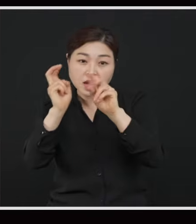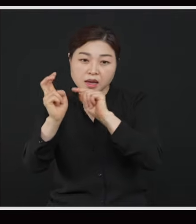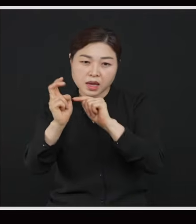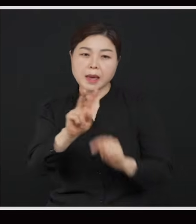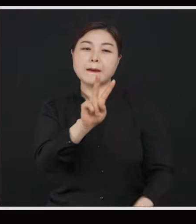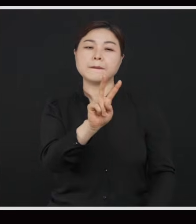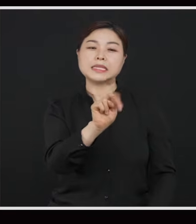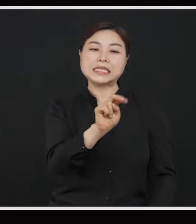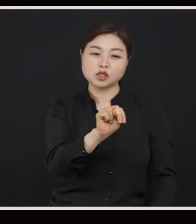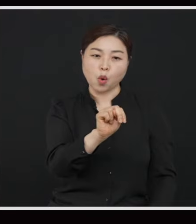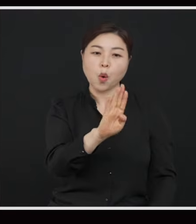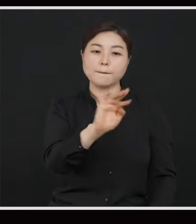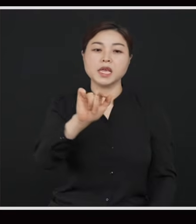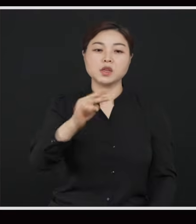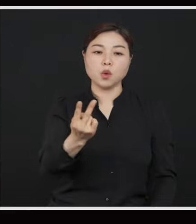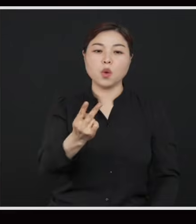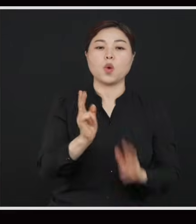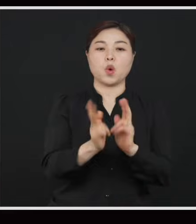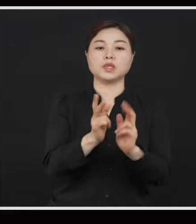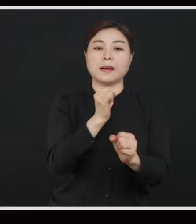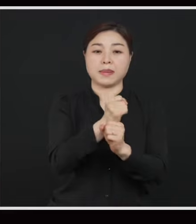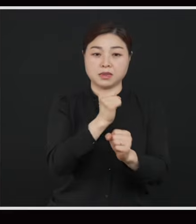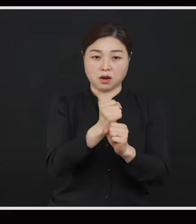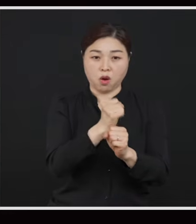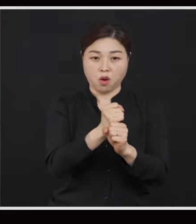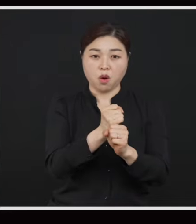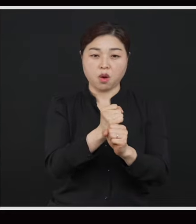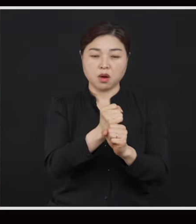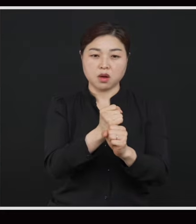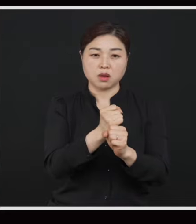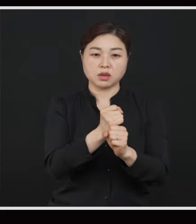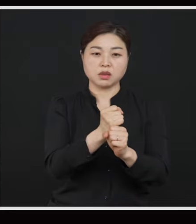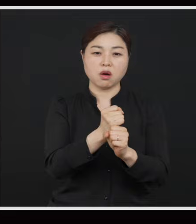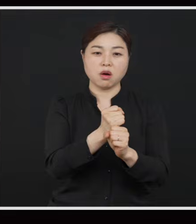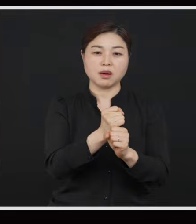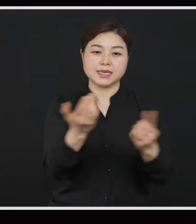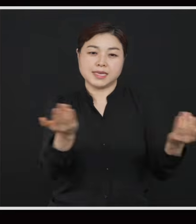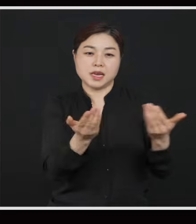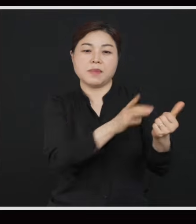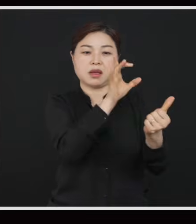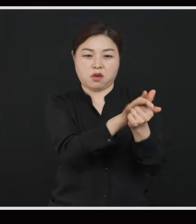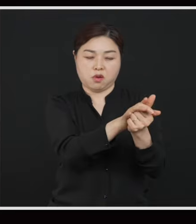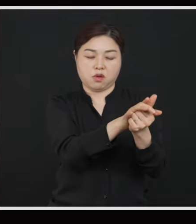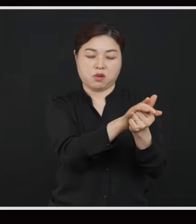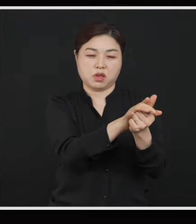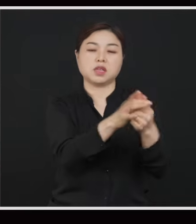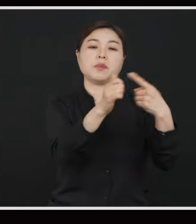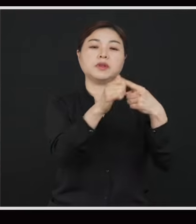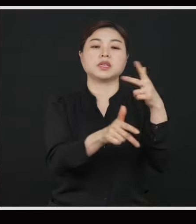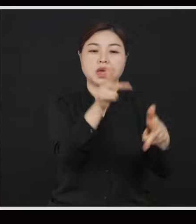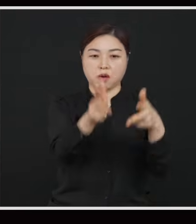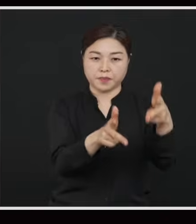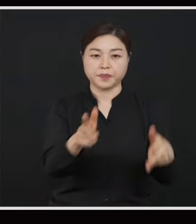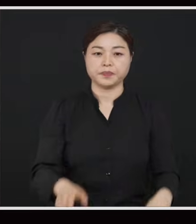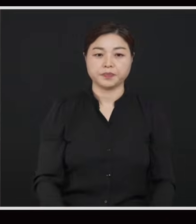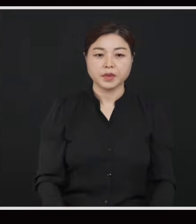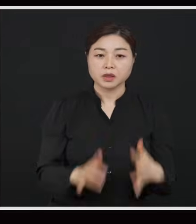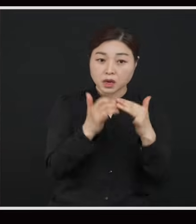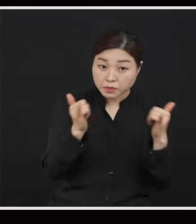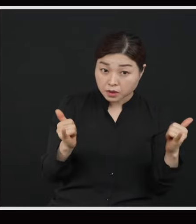비료 공장 짓는 거 용역을 줘요. 3개를 주는, 그게 첫 사업입니다. 그걸로 봤을 때